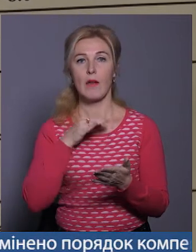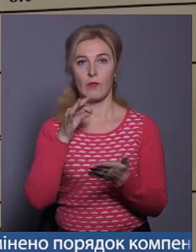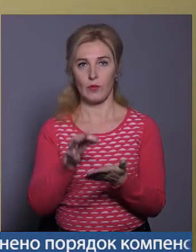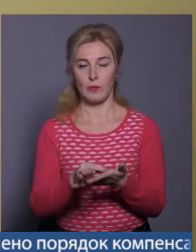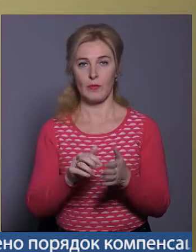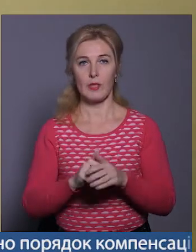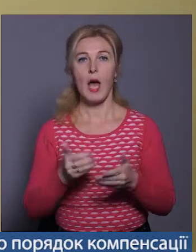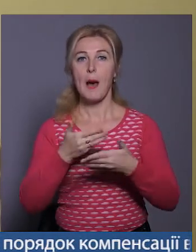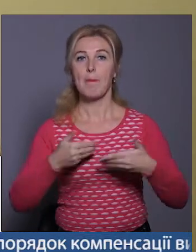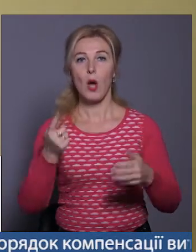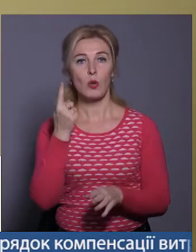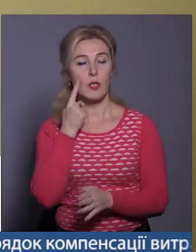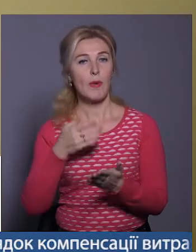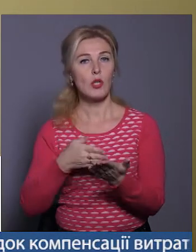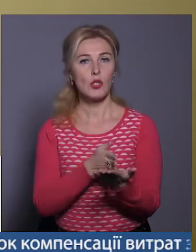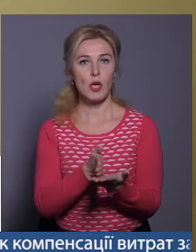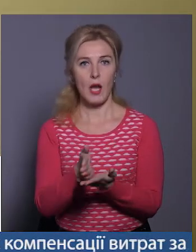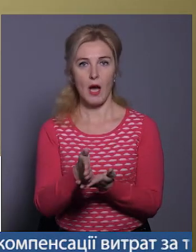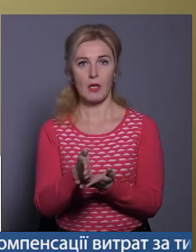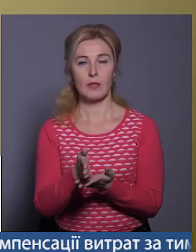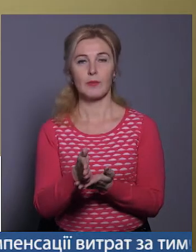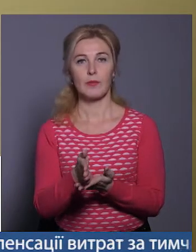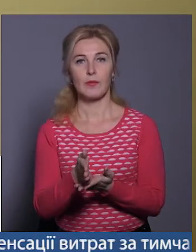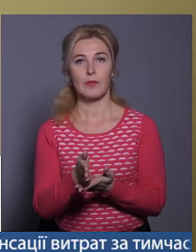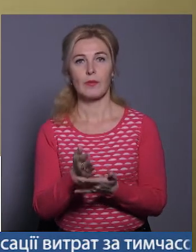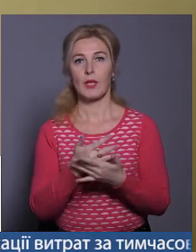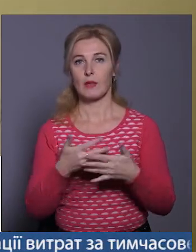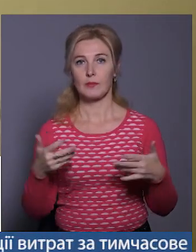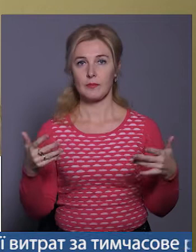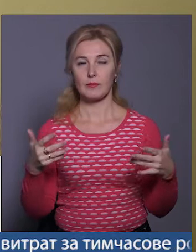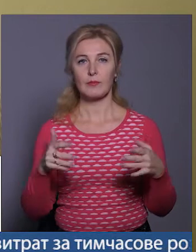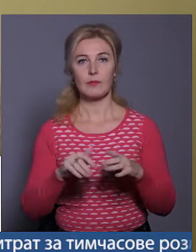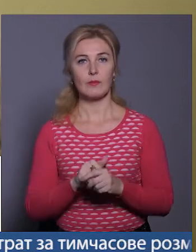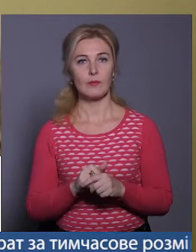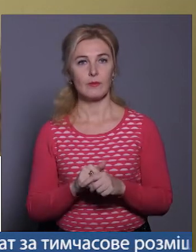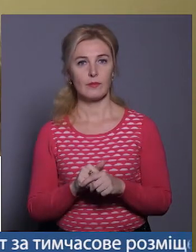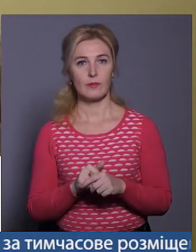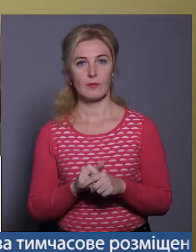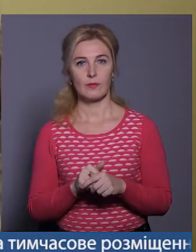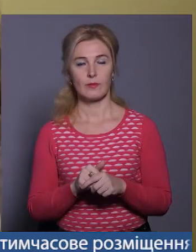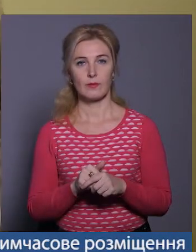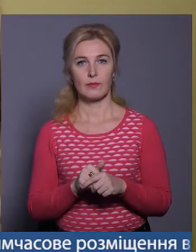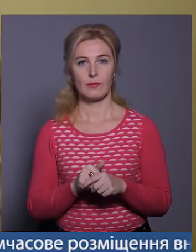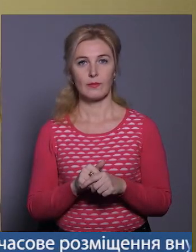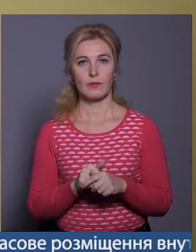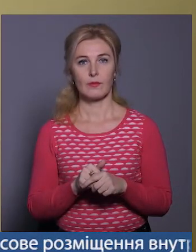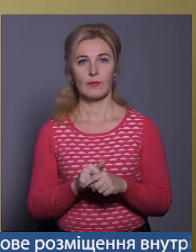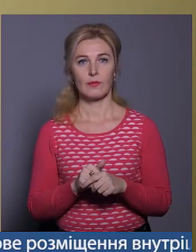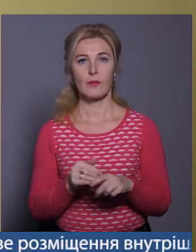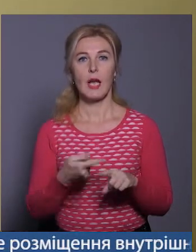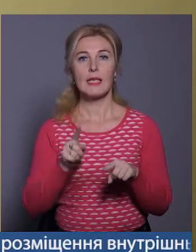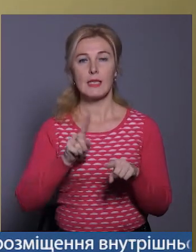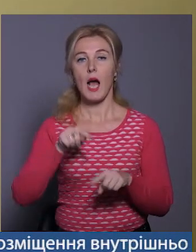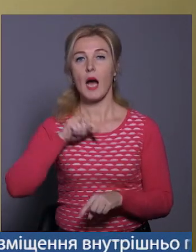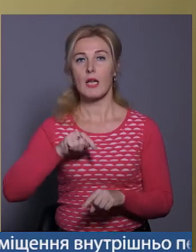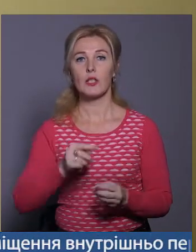Ми оцінюємо шлях проходження моторного збудження, сенсорного збудження, амплітуду м'язевої відповіді. І ці